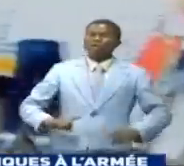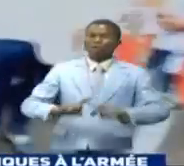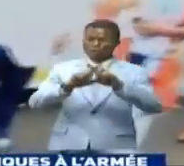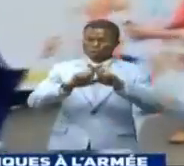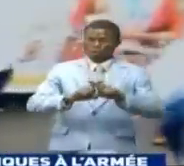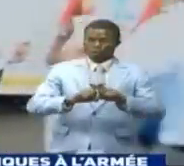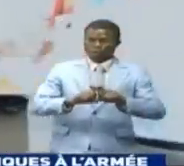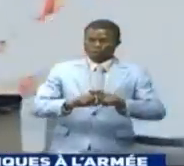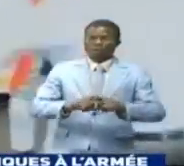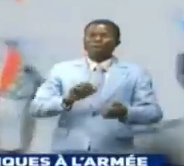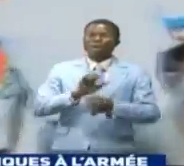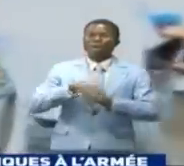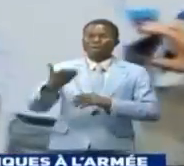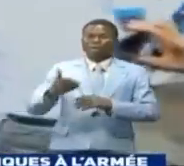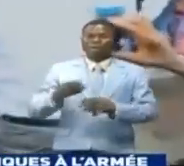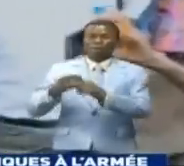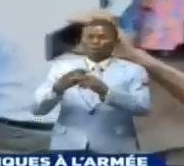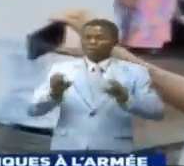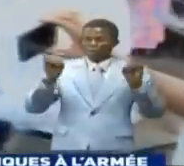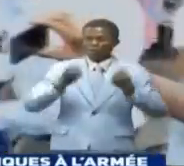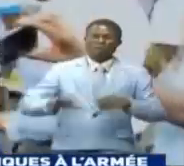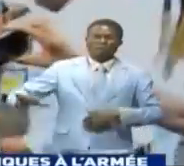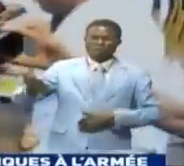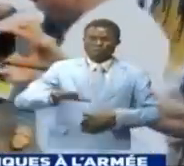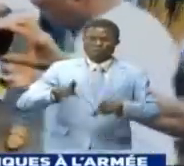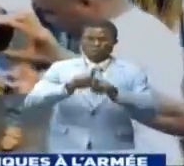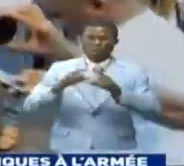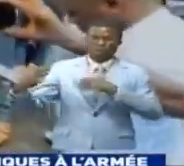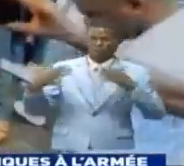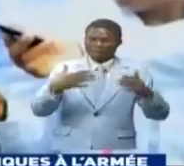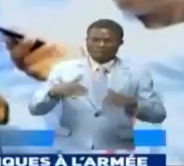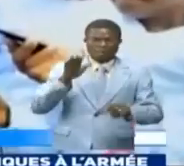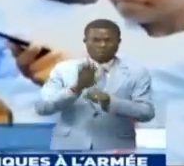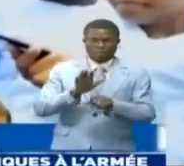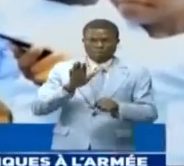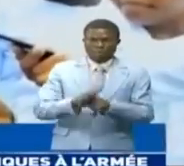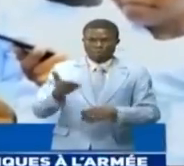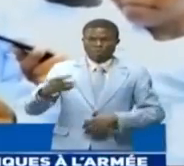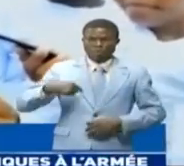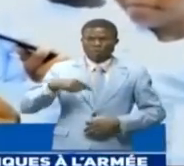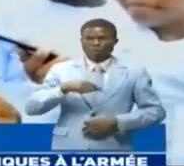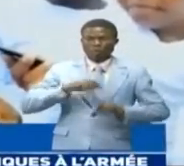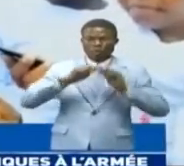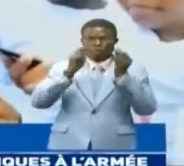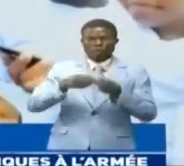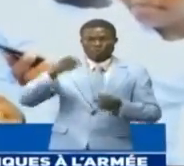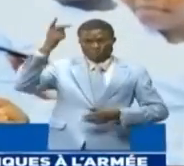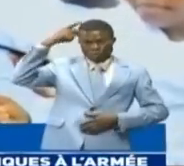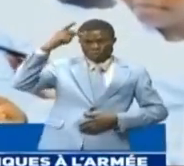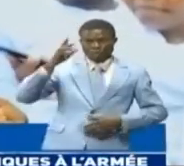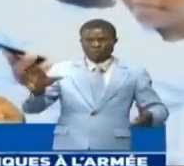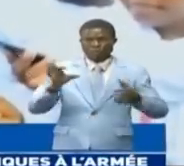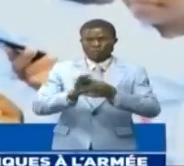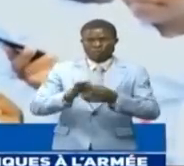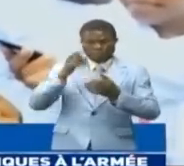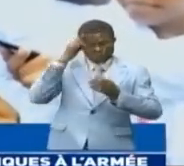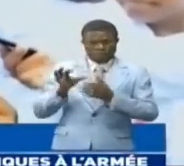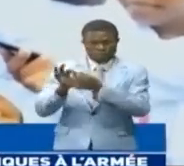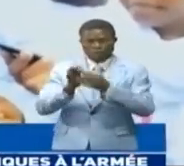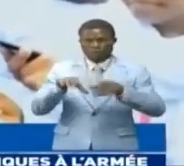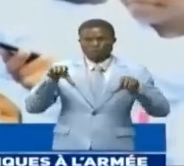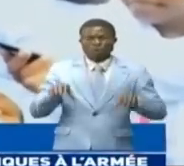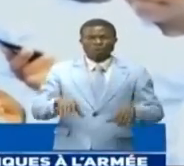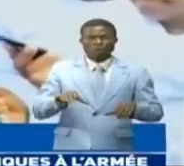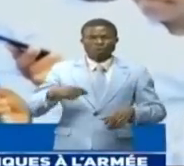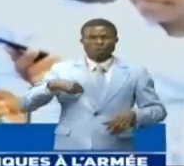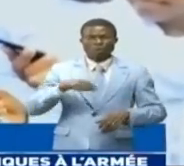comme conséquence l'insécurité partout et les guerres à répétition. Nous, parti politique, Alliance pour l'unité du Congo,